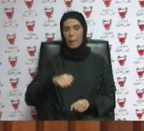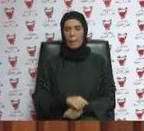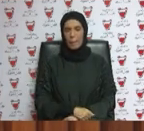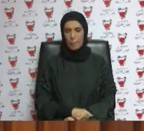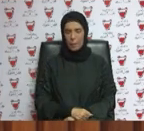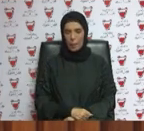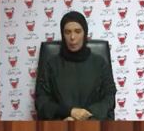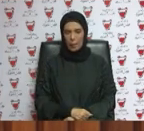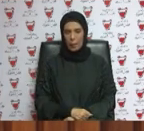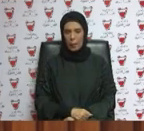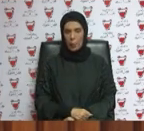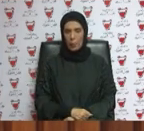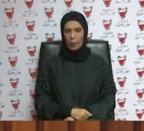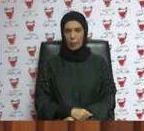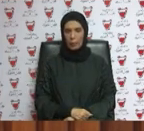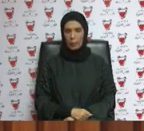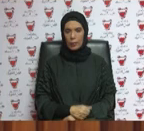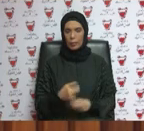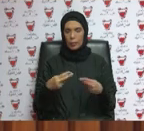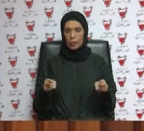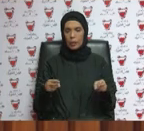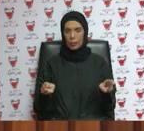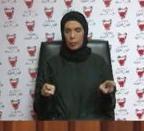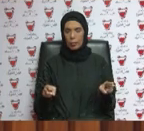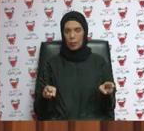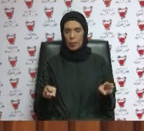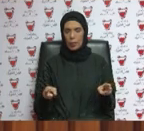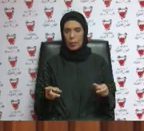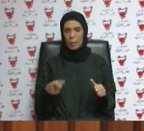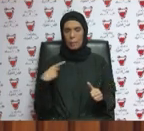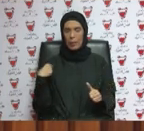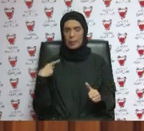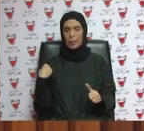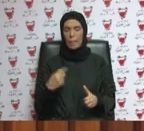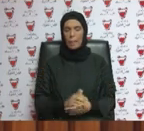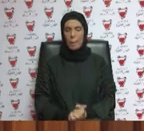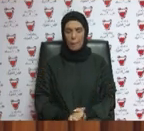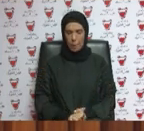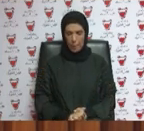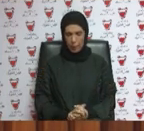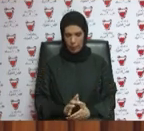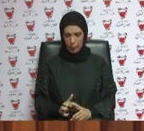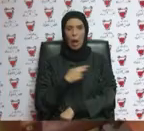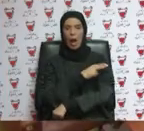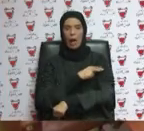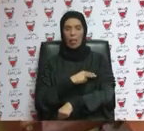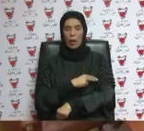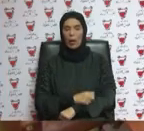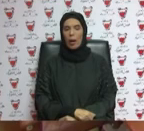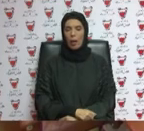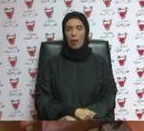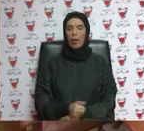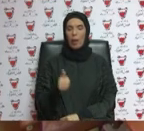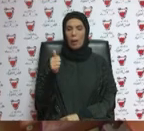وهذا يتطلب أولا موافقتكم على ذلك. نداء بالاسم، الأخ الأمين العام تفضل. دكتور